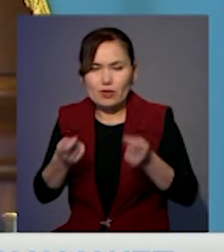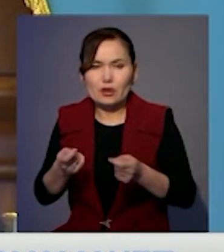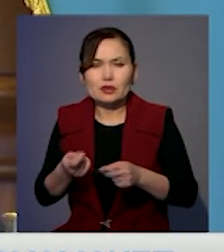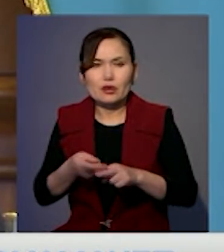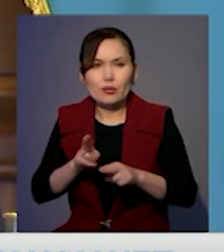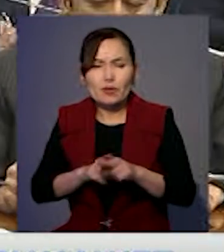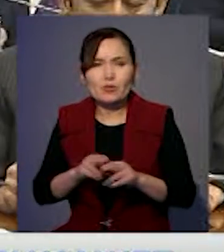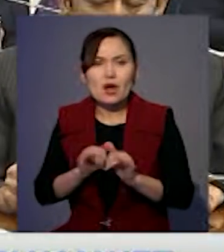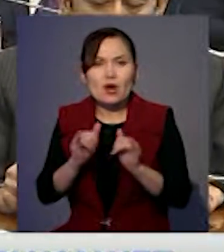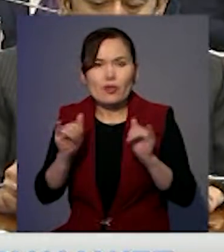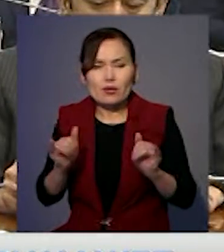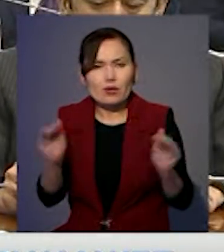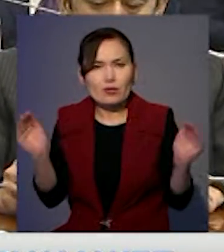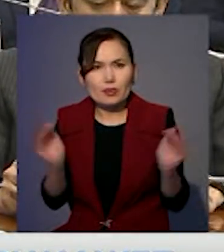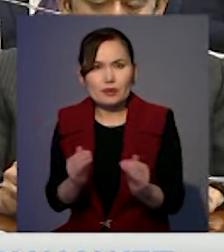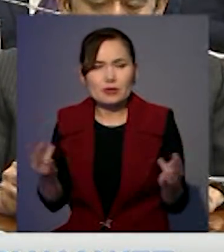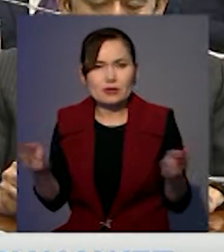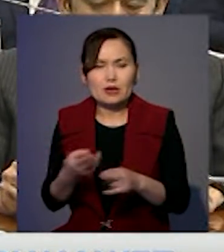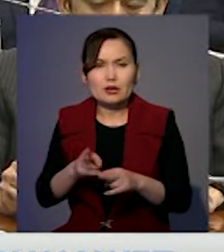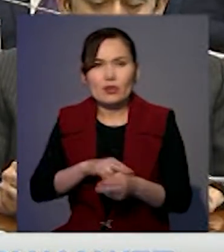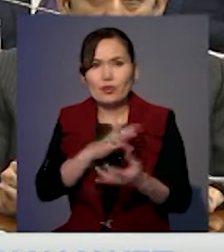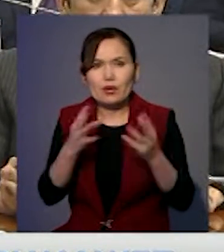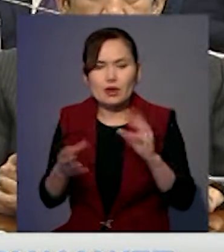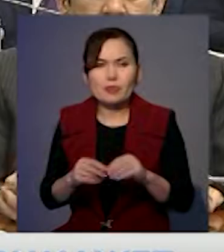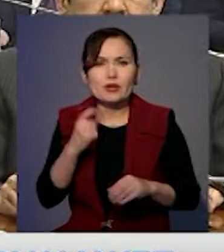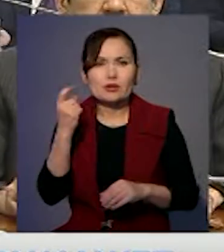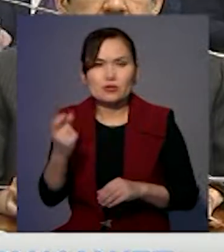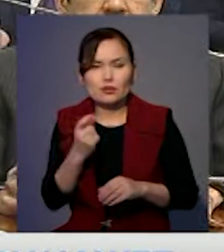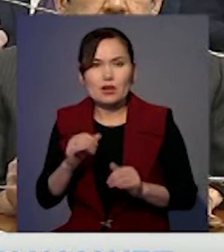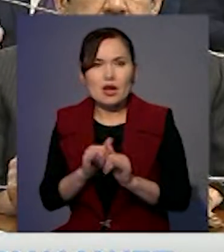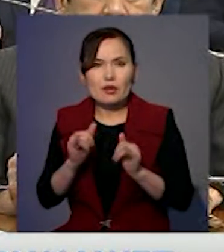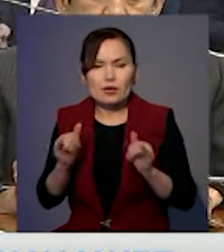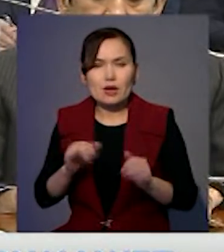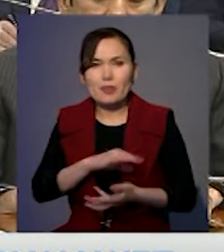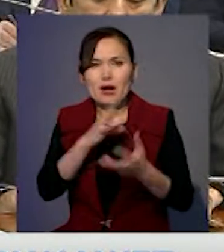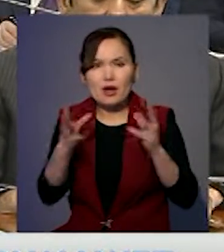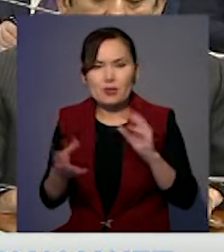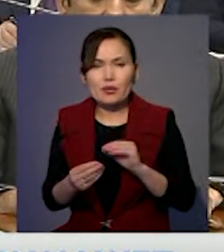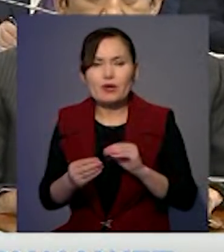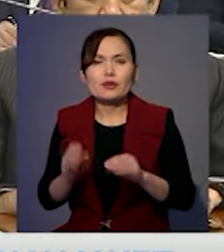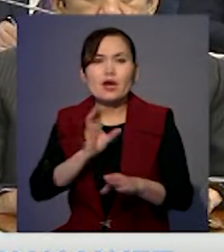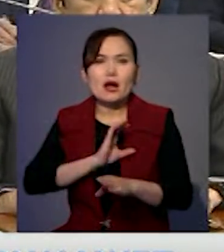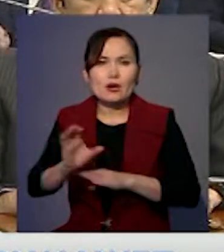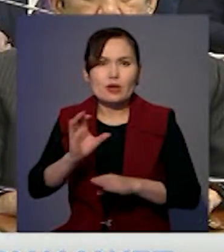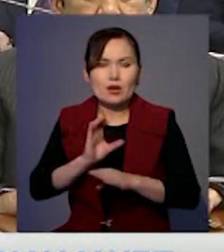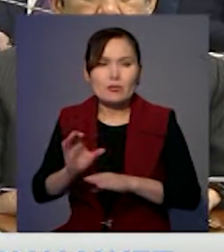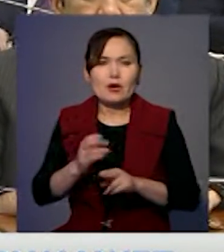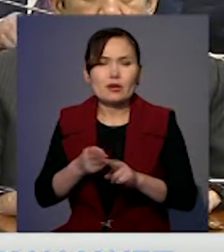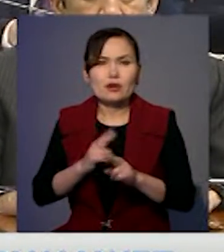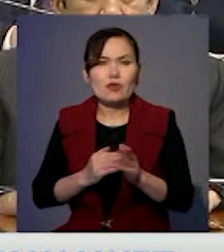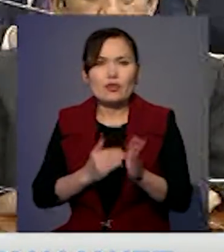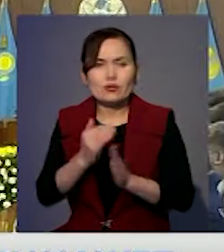мало проектов, способных реально повлиять на структуру экономики. Объем экспорта продукции высокого